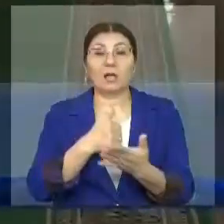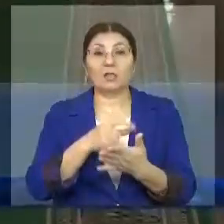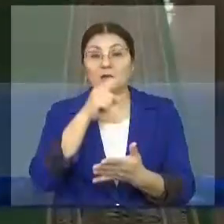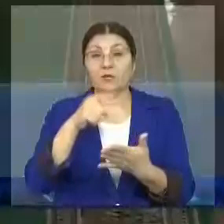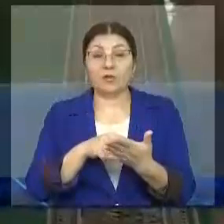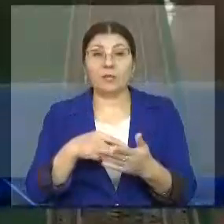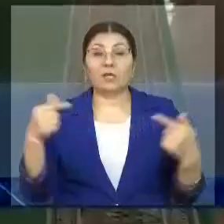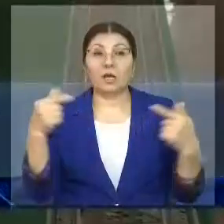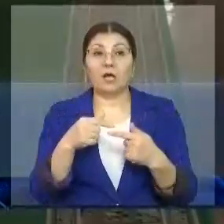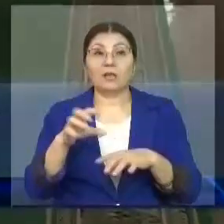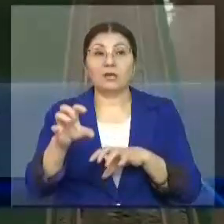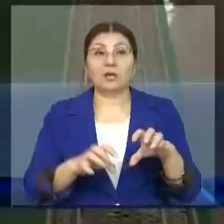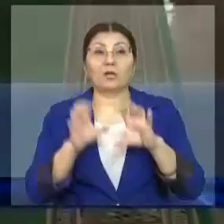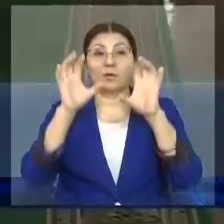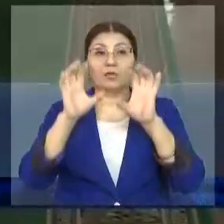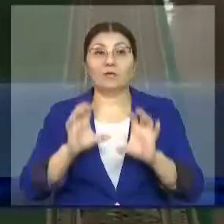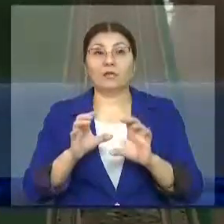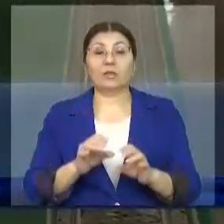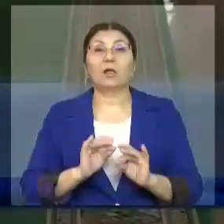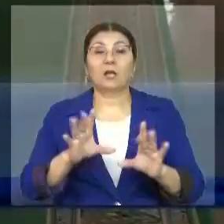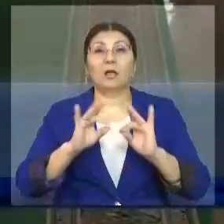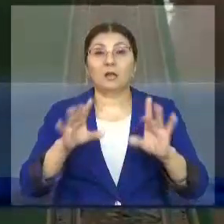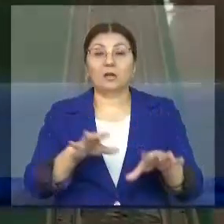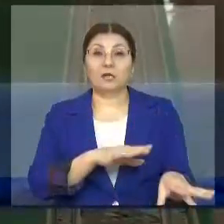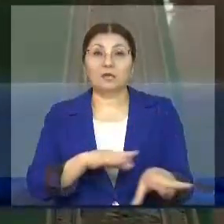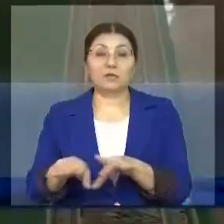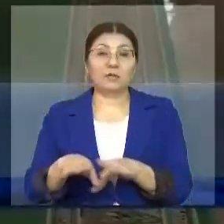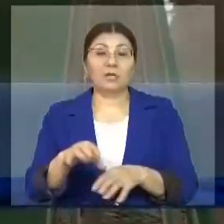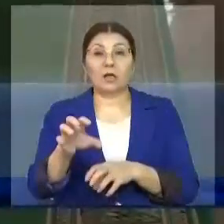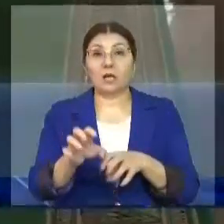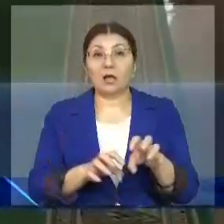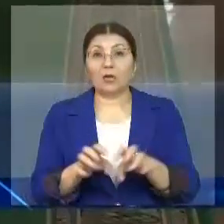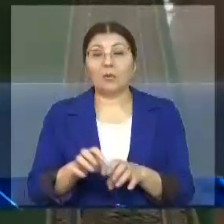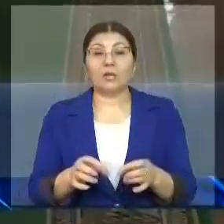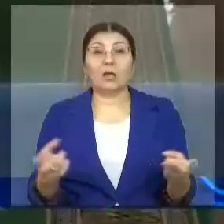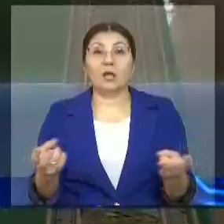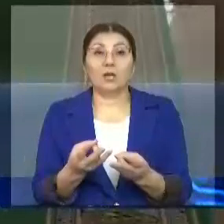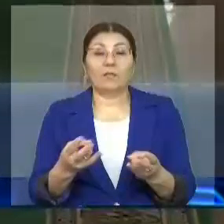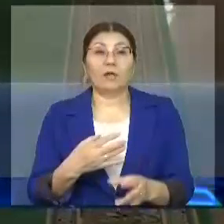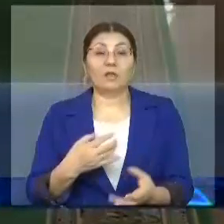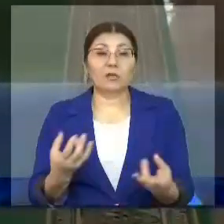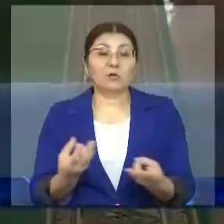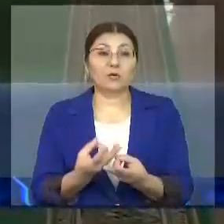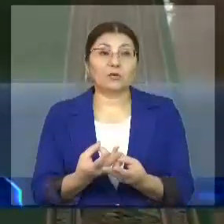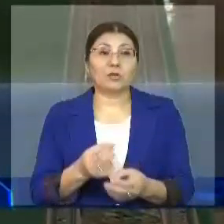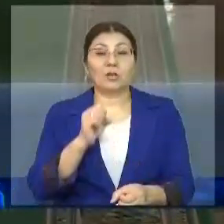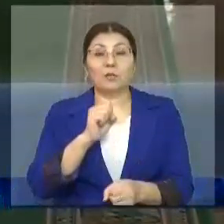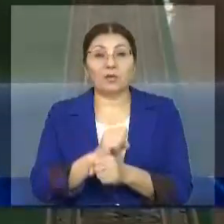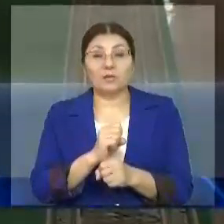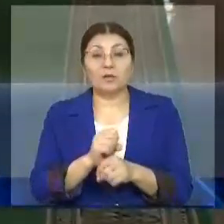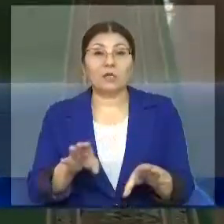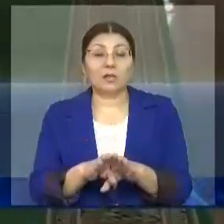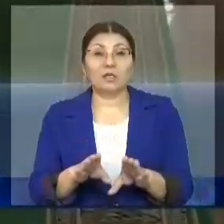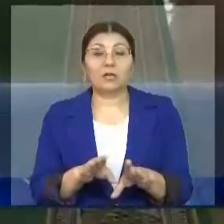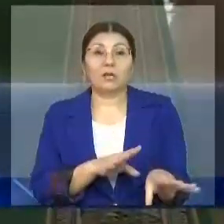вопросы антикоррупционного законодательства, рассказали о мерах профилактики коррупции. Нам важно оградить молодое поколение от коррупционных